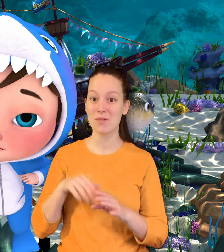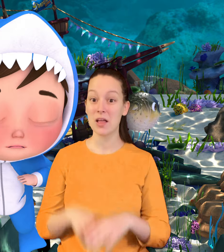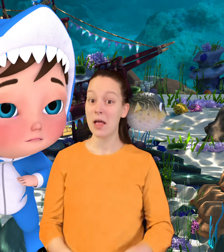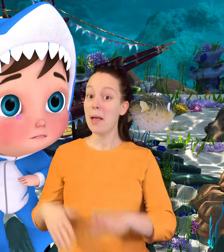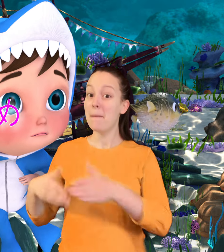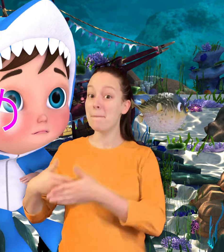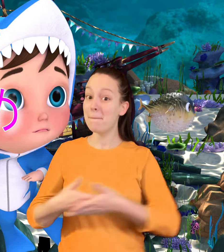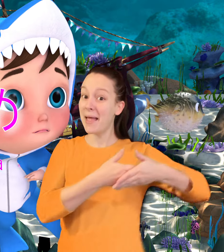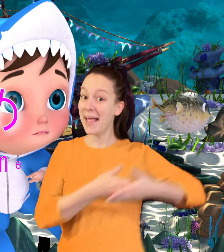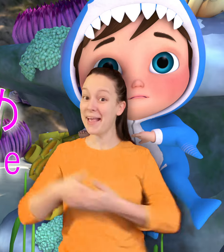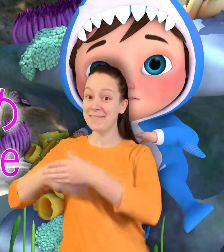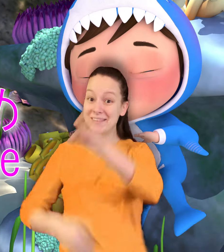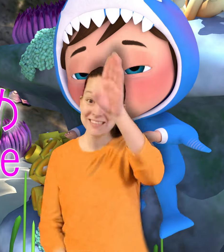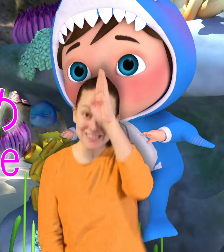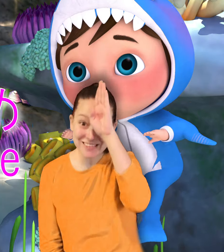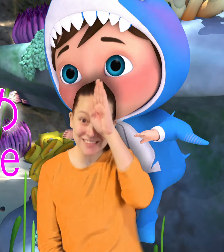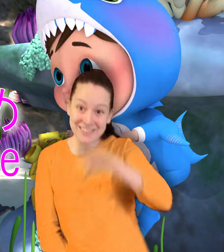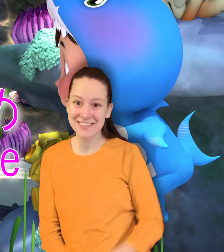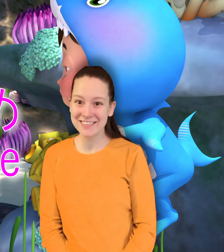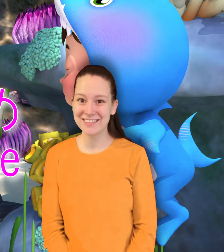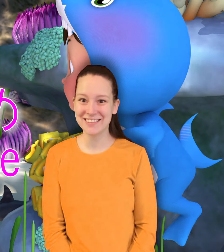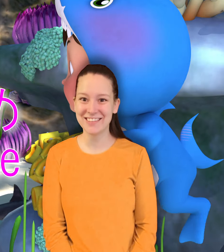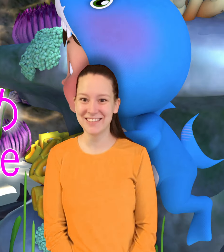ねちびザメ